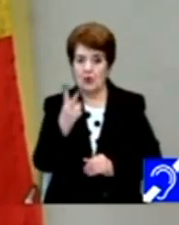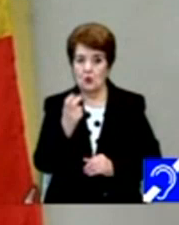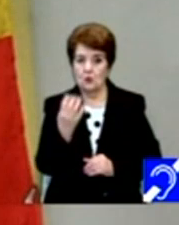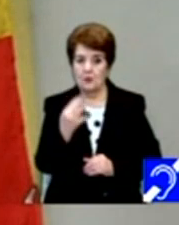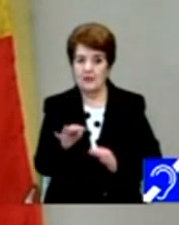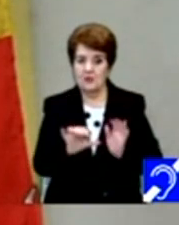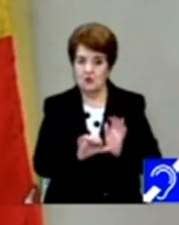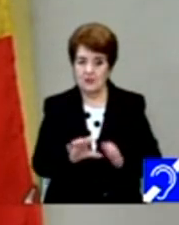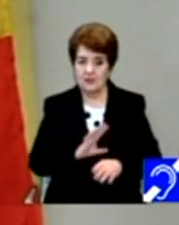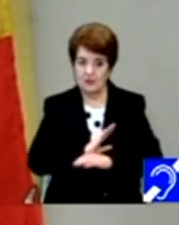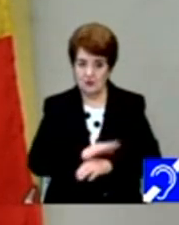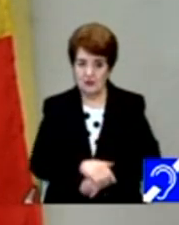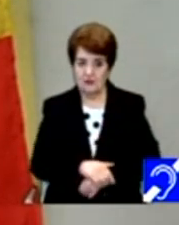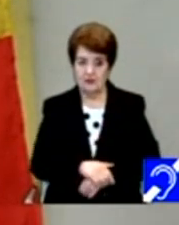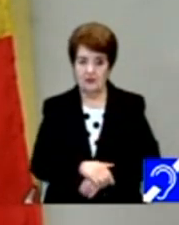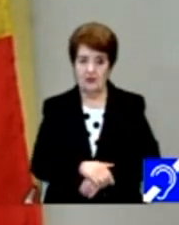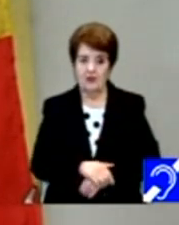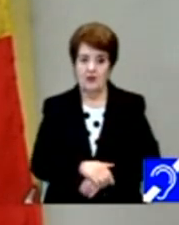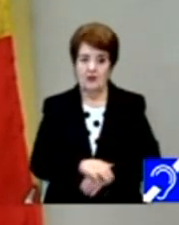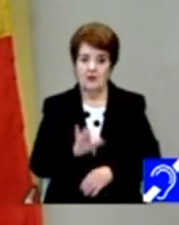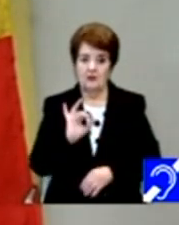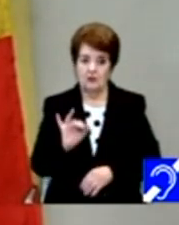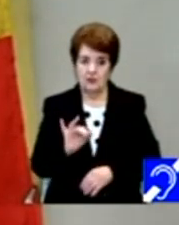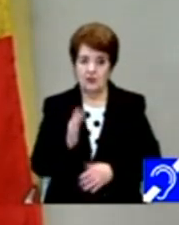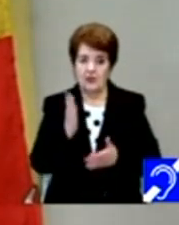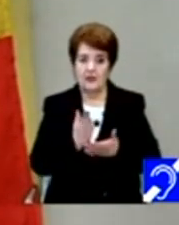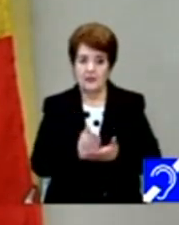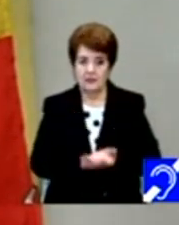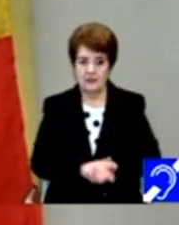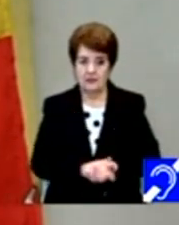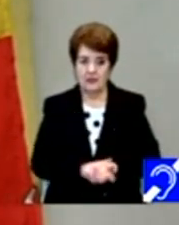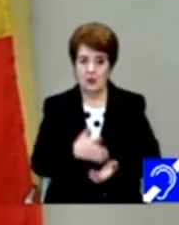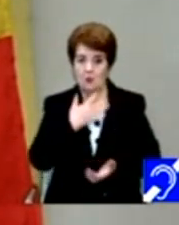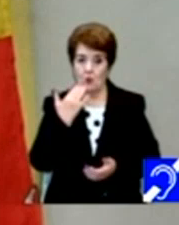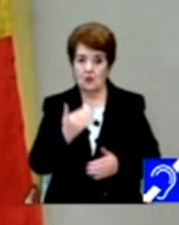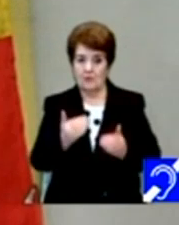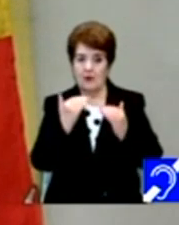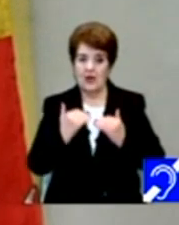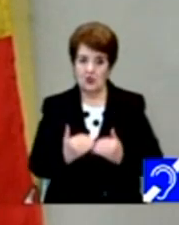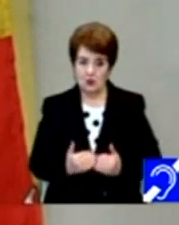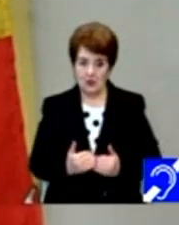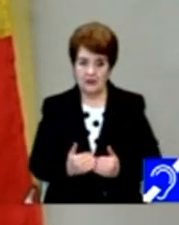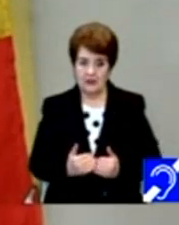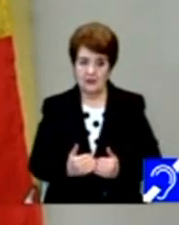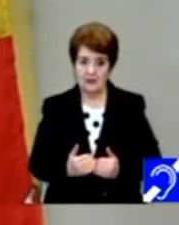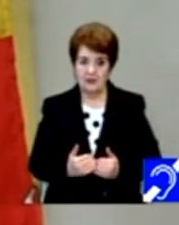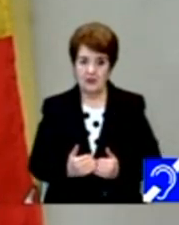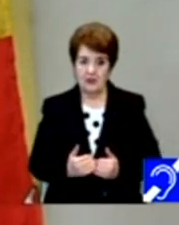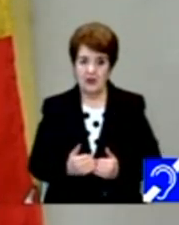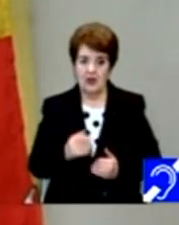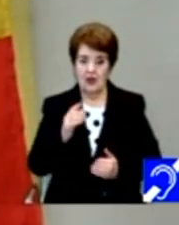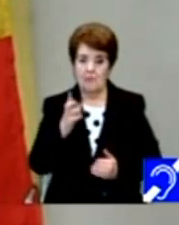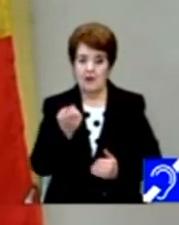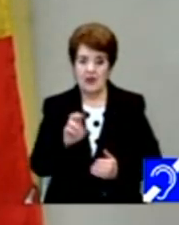1.246 decese și este mult mai joasă decât țări ca Cehia,